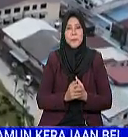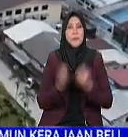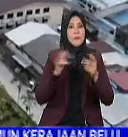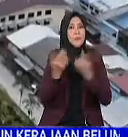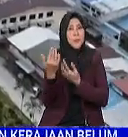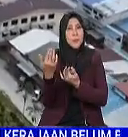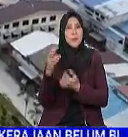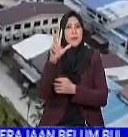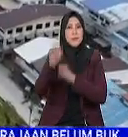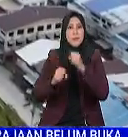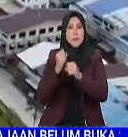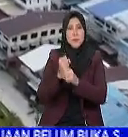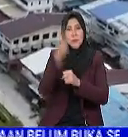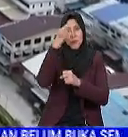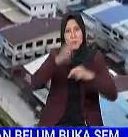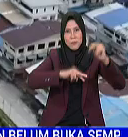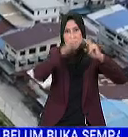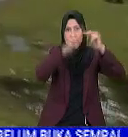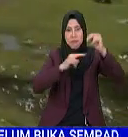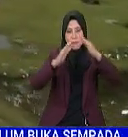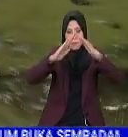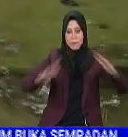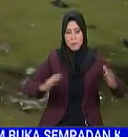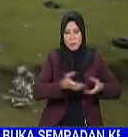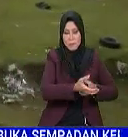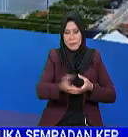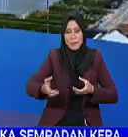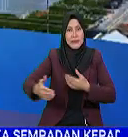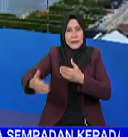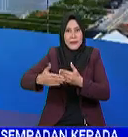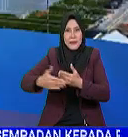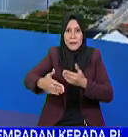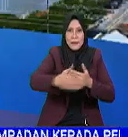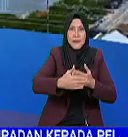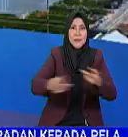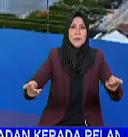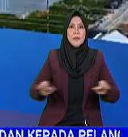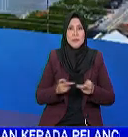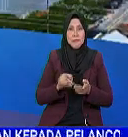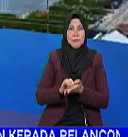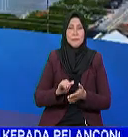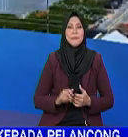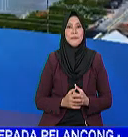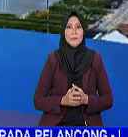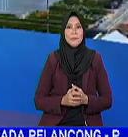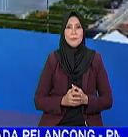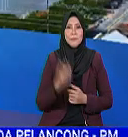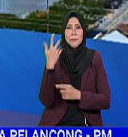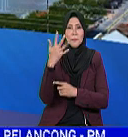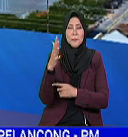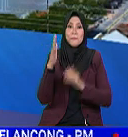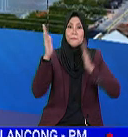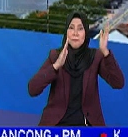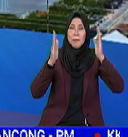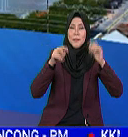menanti selama tiga puluh tahun bagi pembinaan sebuah Balai di daerah itu bye dalam perkembangan Samuel 15 Anda